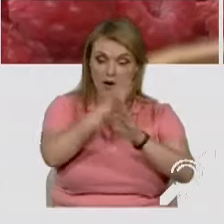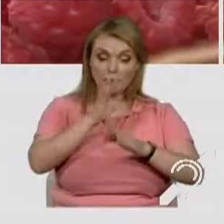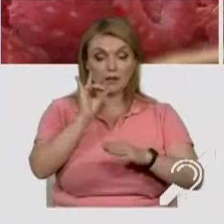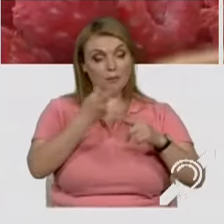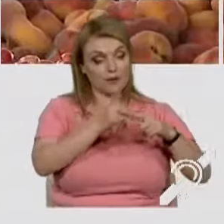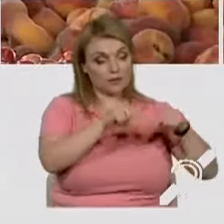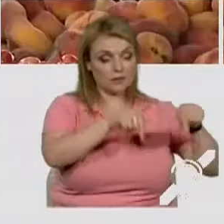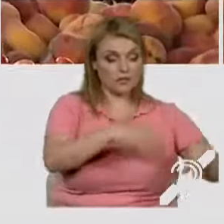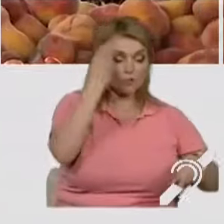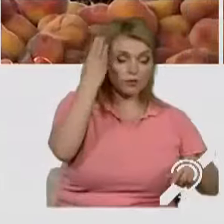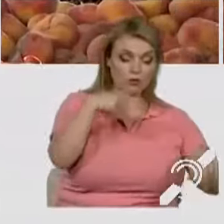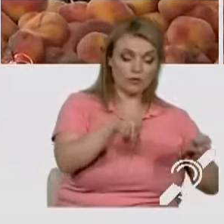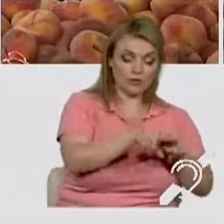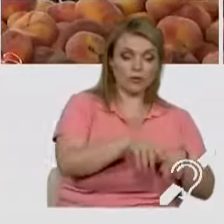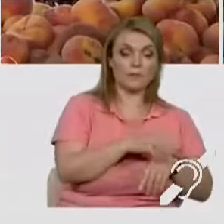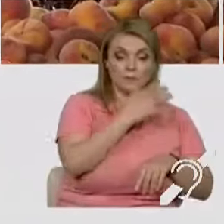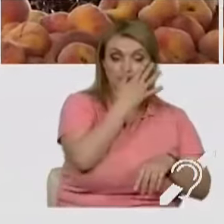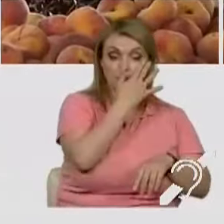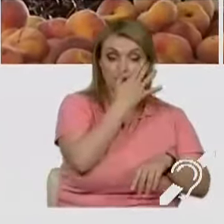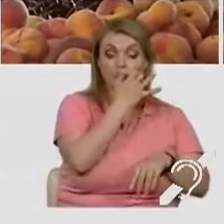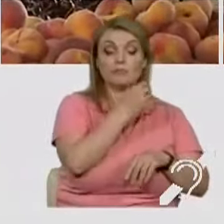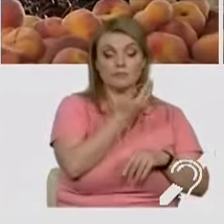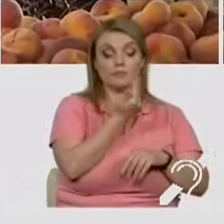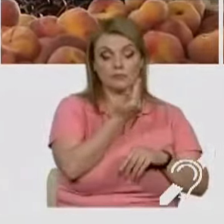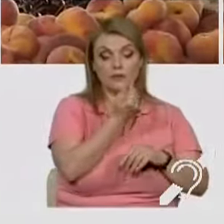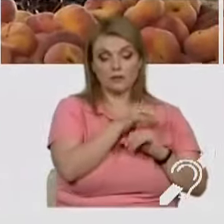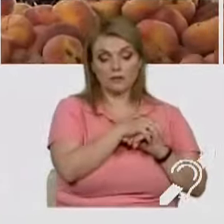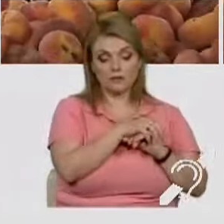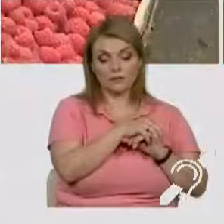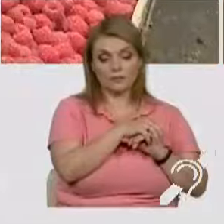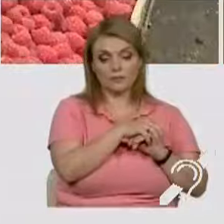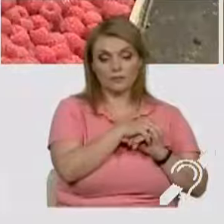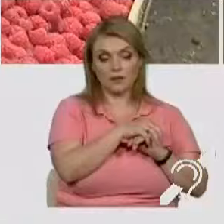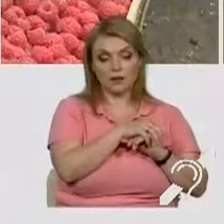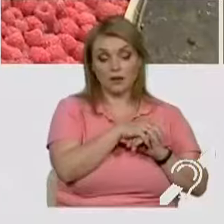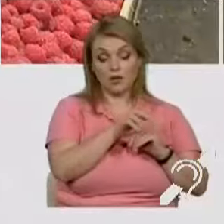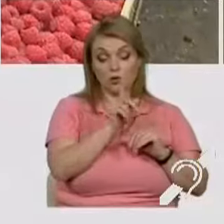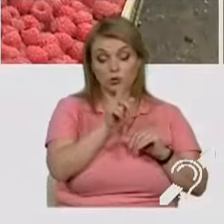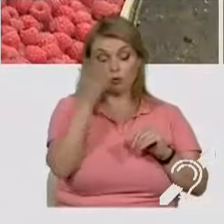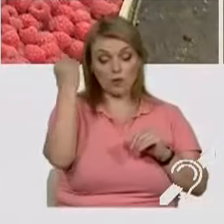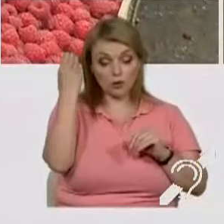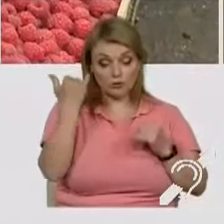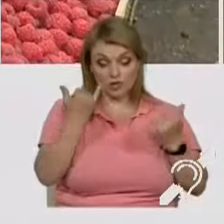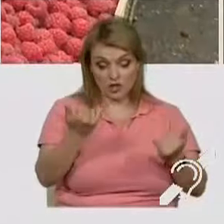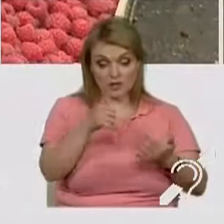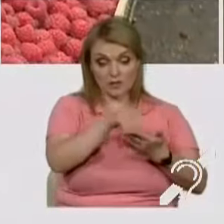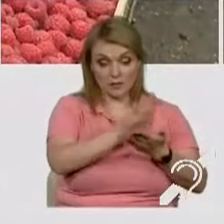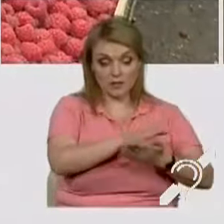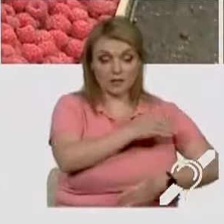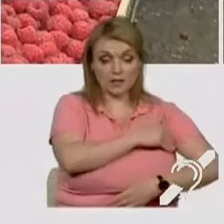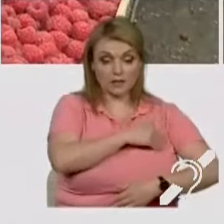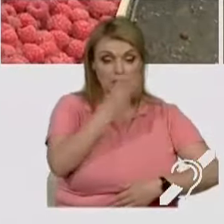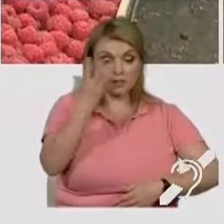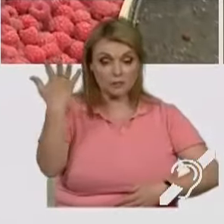Republica Moldova. Pentru noi, pentru mă refer la Republica Moldova, să avem temperaturi peste 30 de grade, devine deja